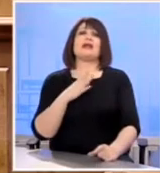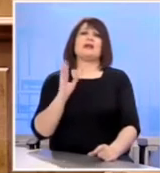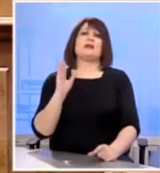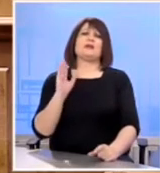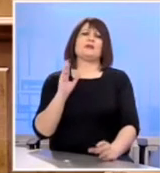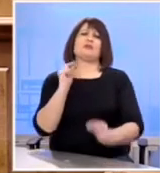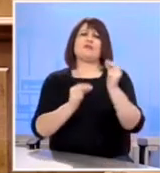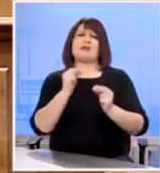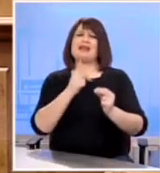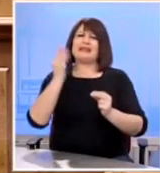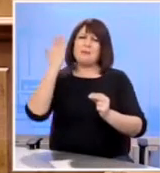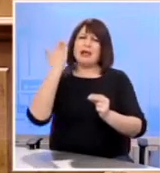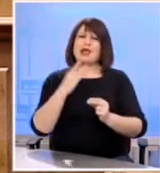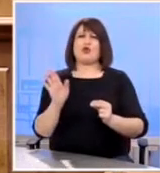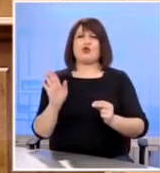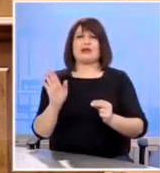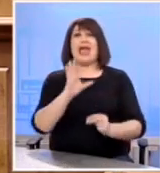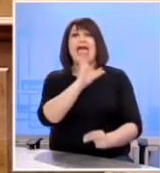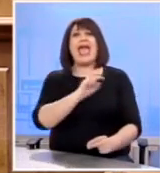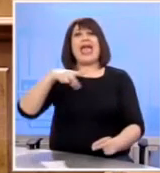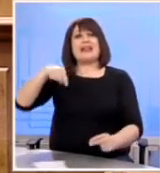αλλά ταυτόχρονα θέλει να αναβιώσει ο νόμος της ΕΡΤ.